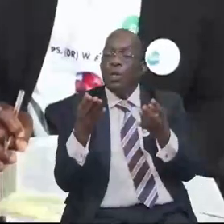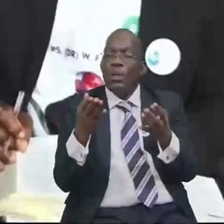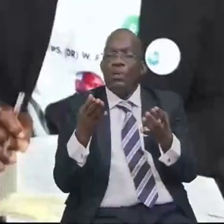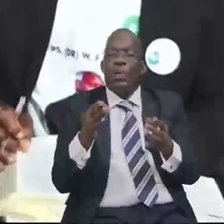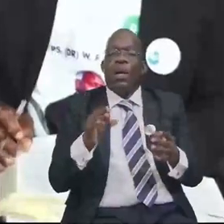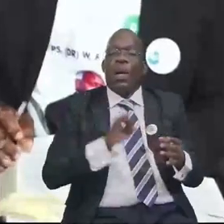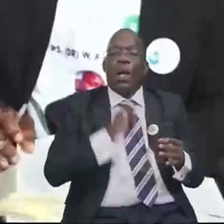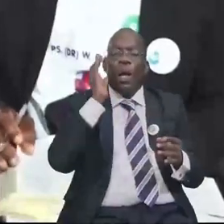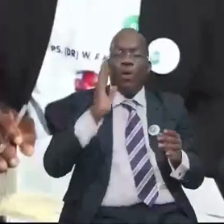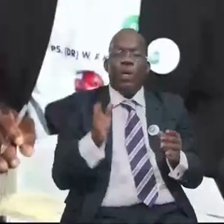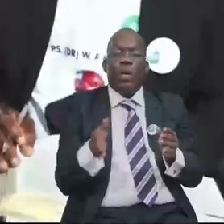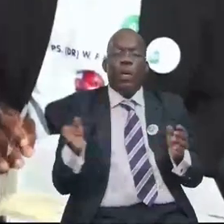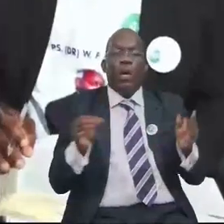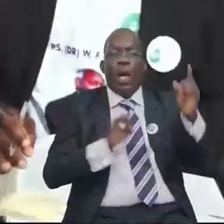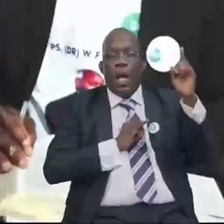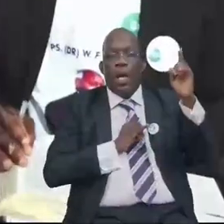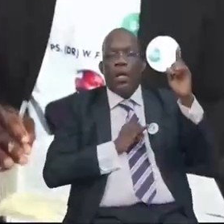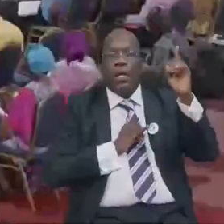J'ajouterai à tes jours